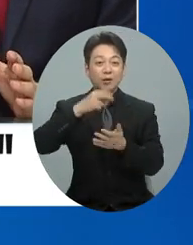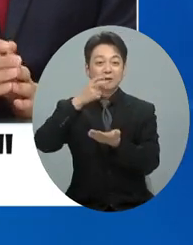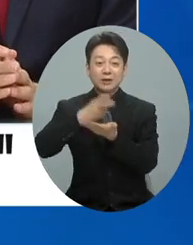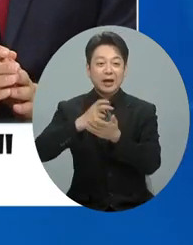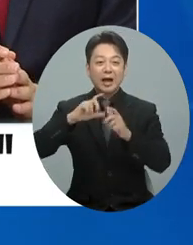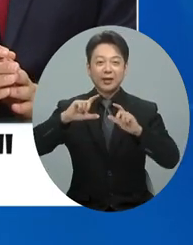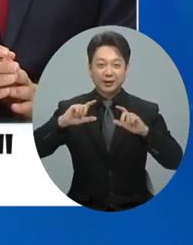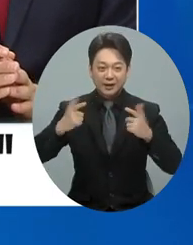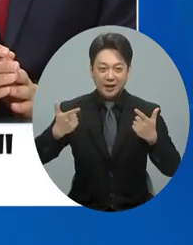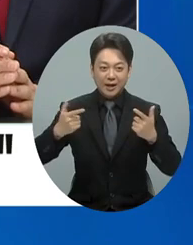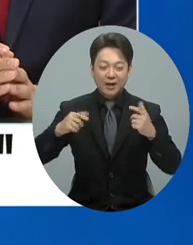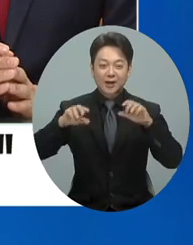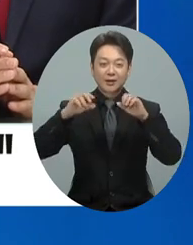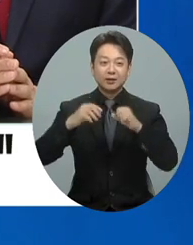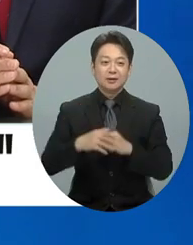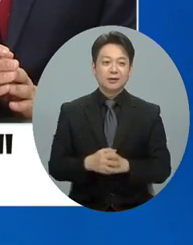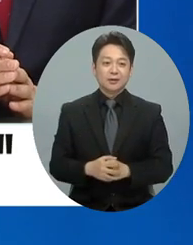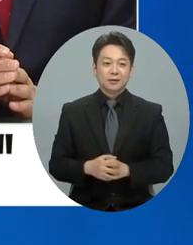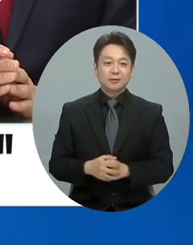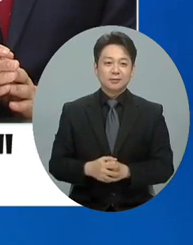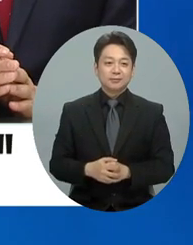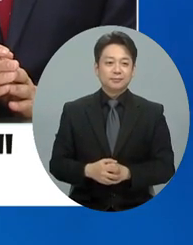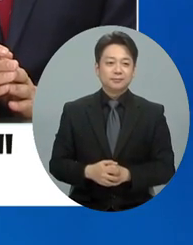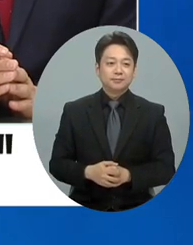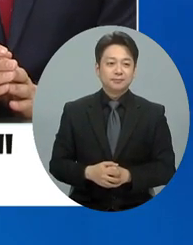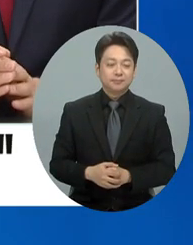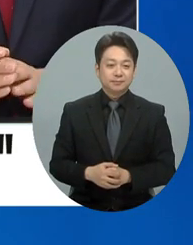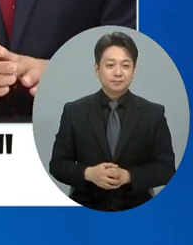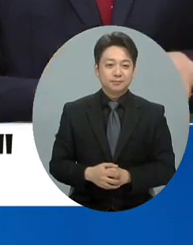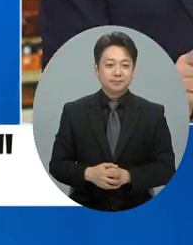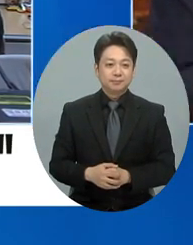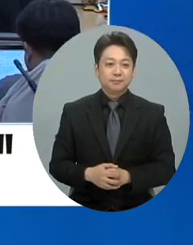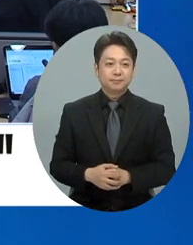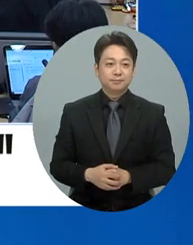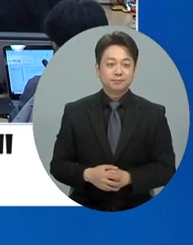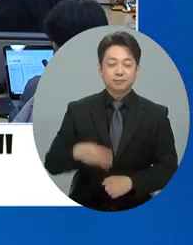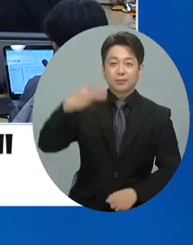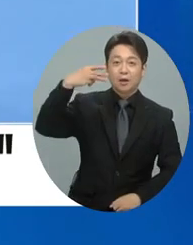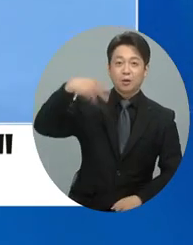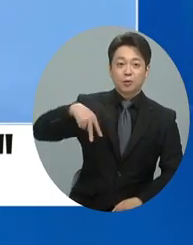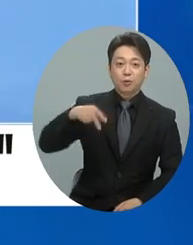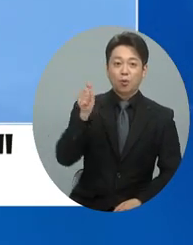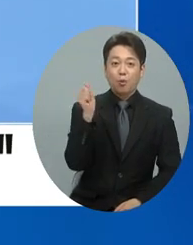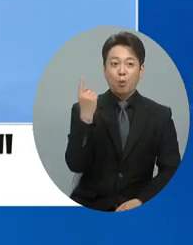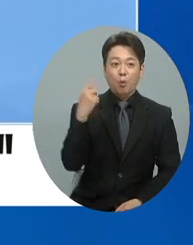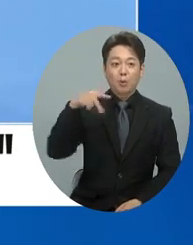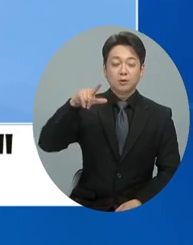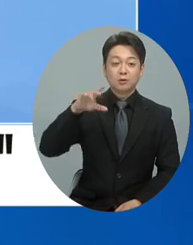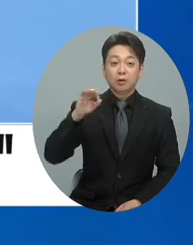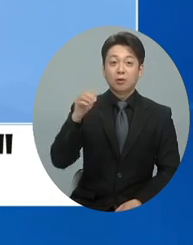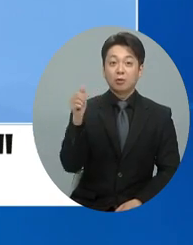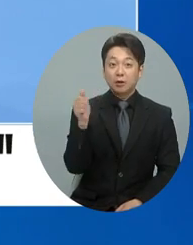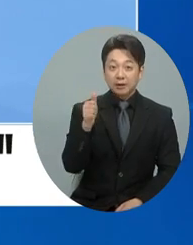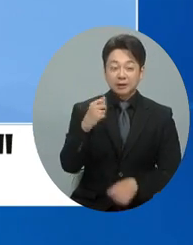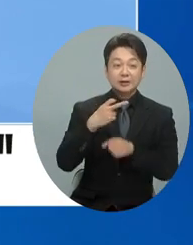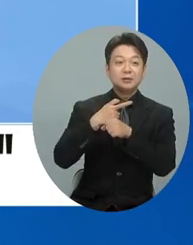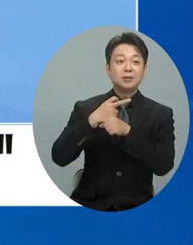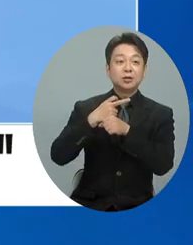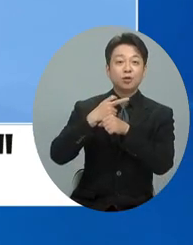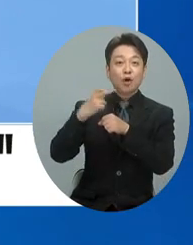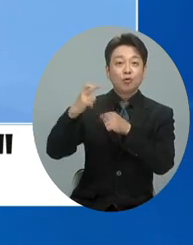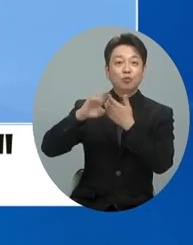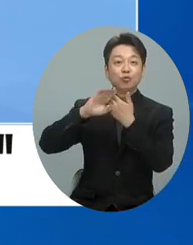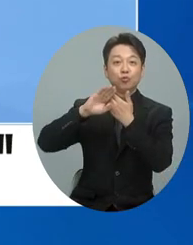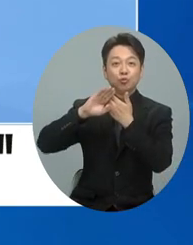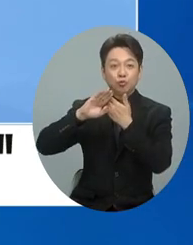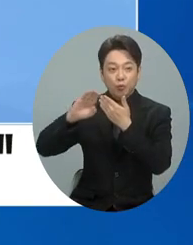저는 그거에 동의할 수가 없습니다. 김성환 의원께서 어떻게 보십니까? 유호정 의원이 12년 후에 인구 감소 때문에 이제 매우